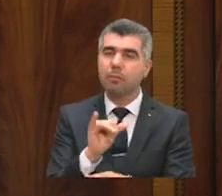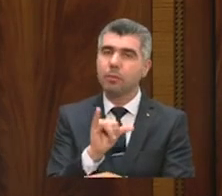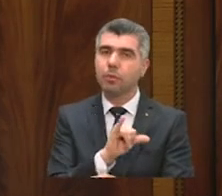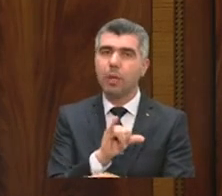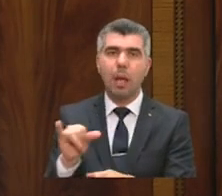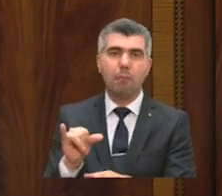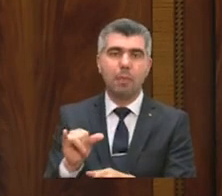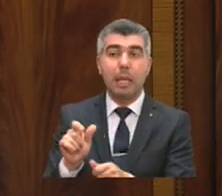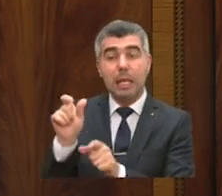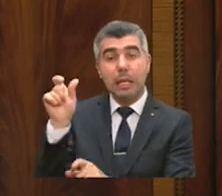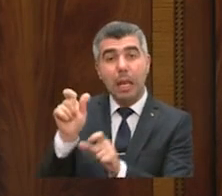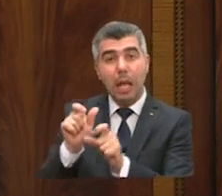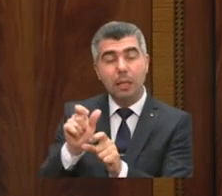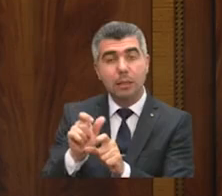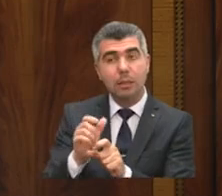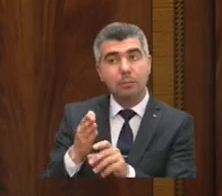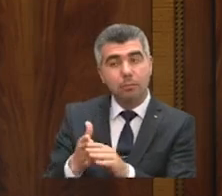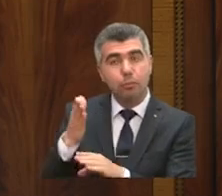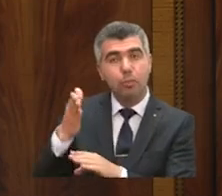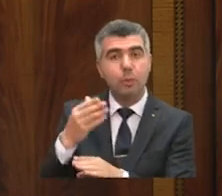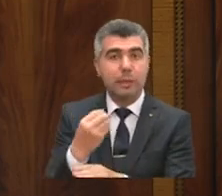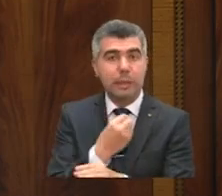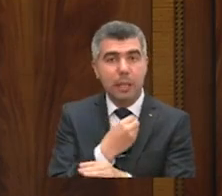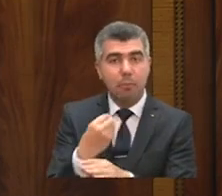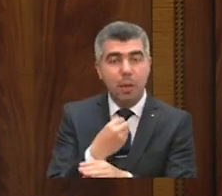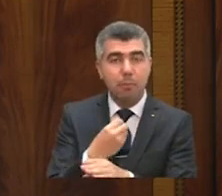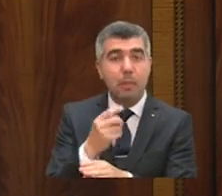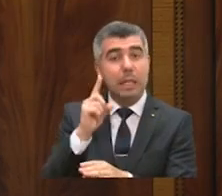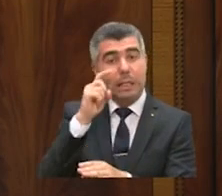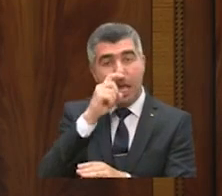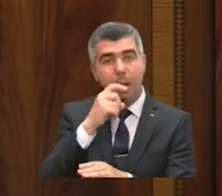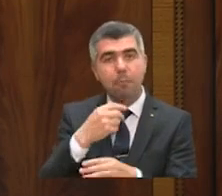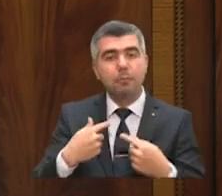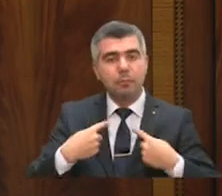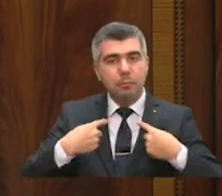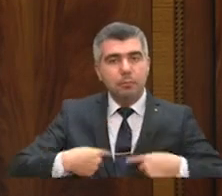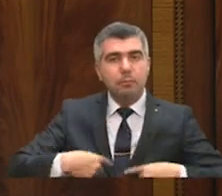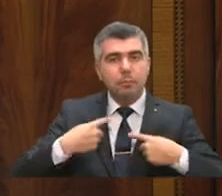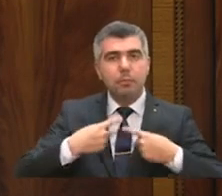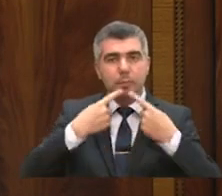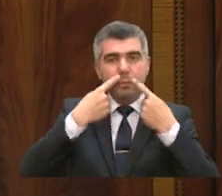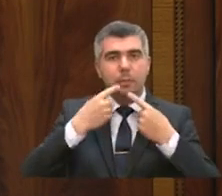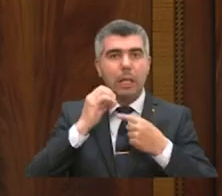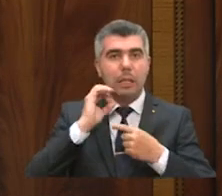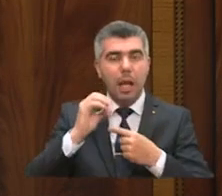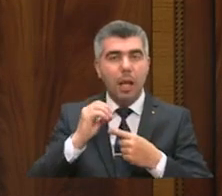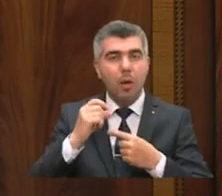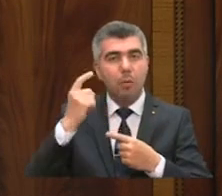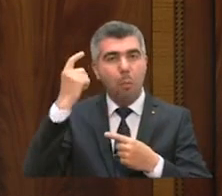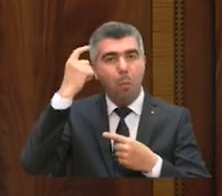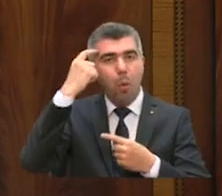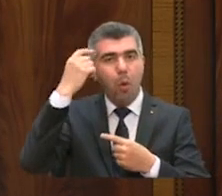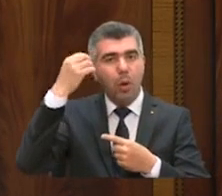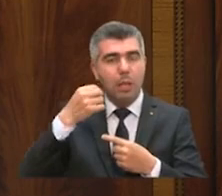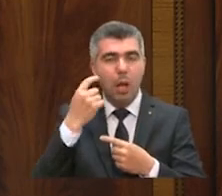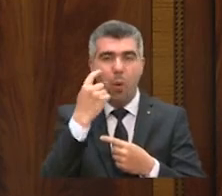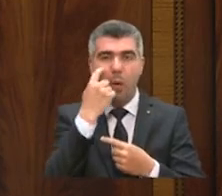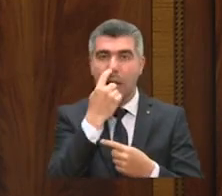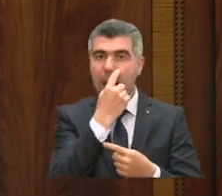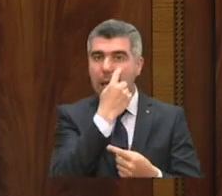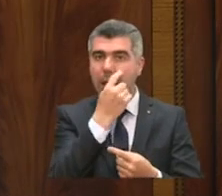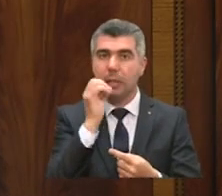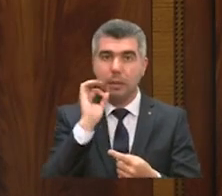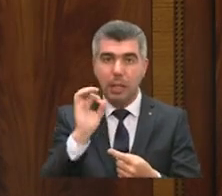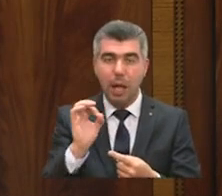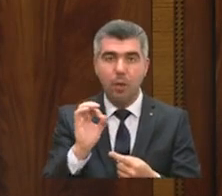ينتقلوا للمستشفى الا الحالات الحرجه اللي تقاسوا في الريه ديالهم، او تقاسوا في المخ الدماغ ديالهم، او تقاسوا في العينين ديالهم. لان الا مشى تقاس